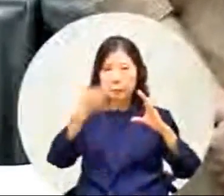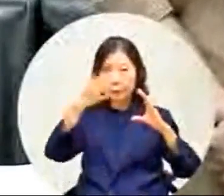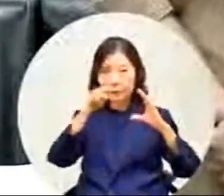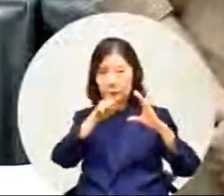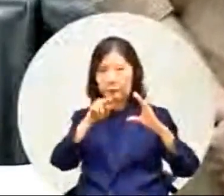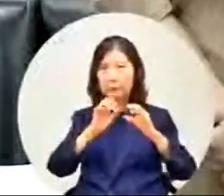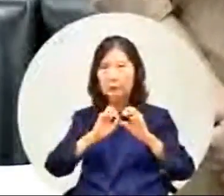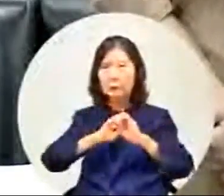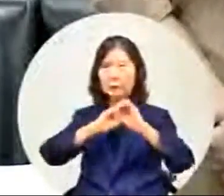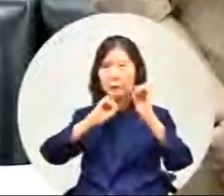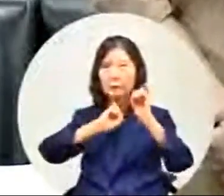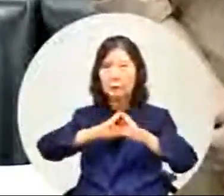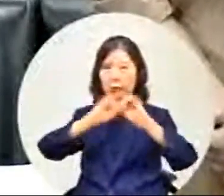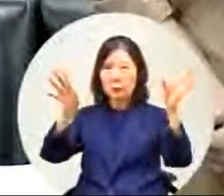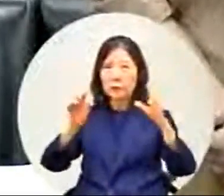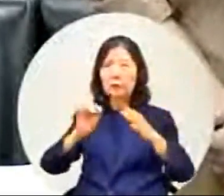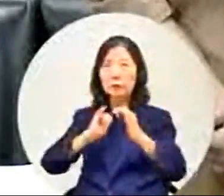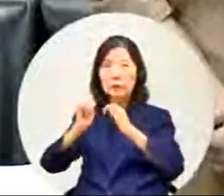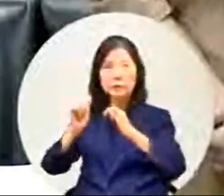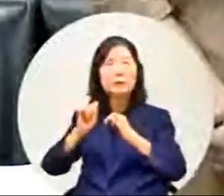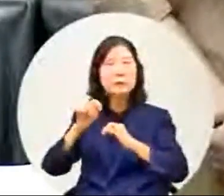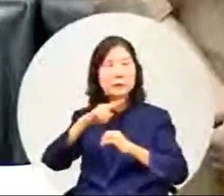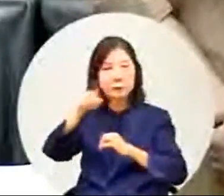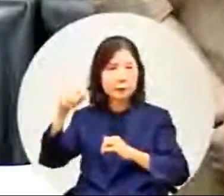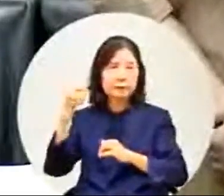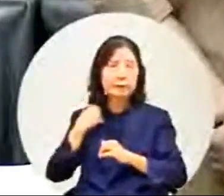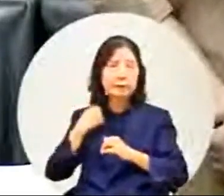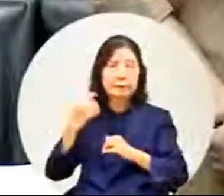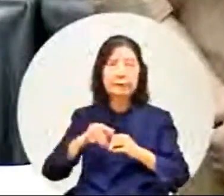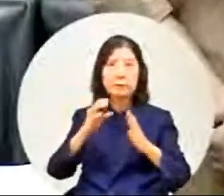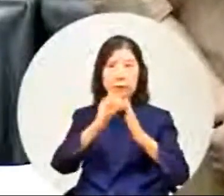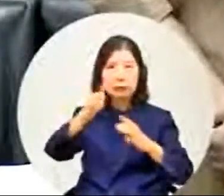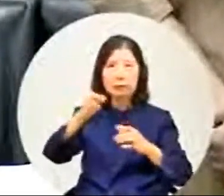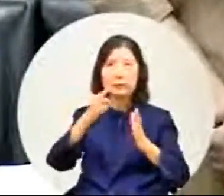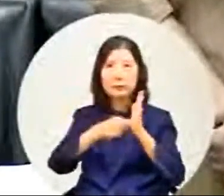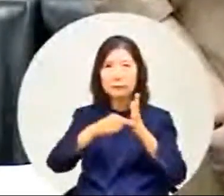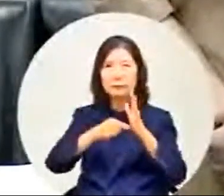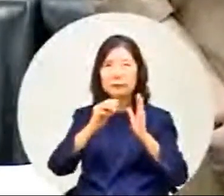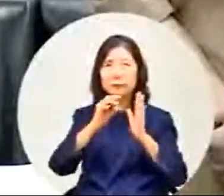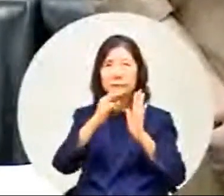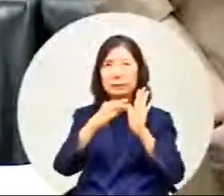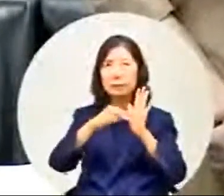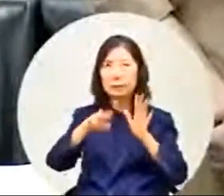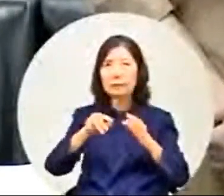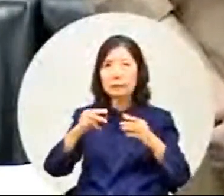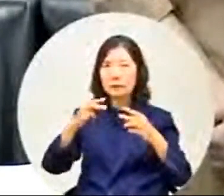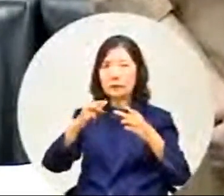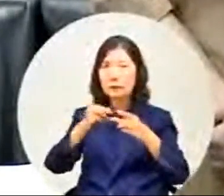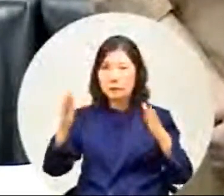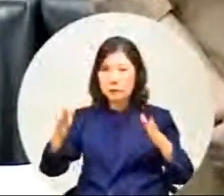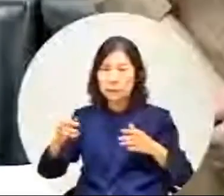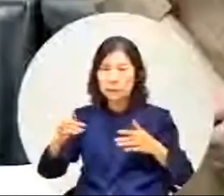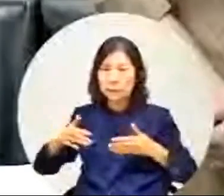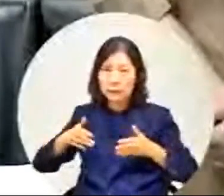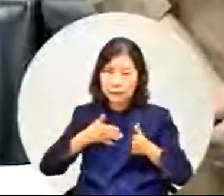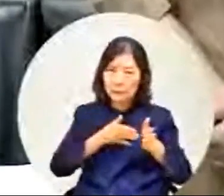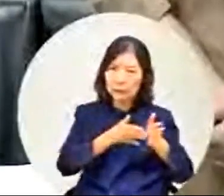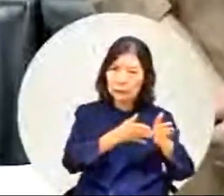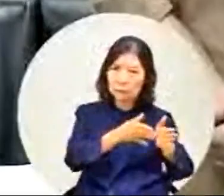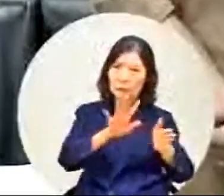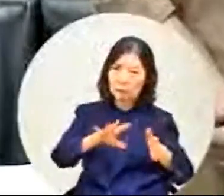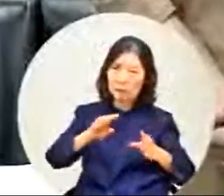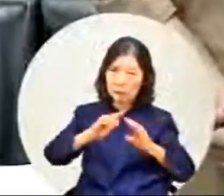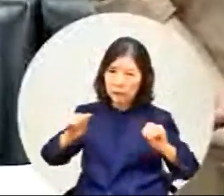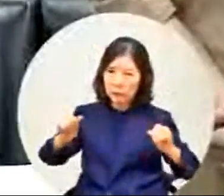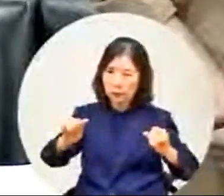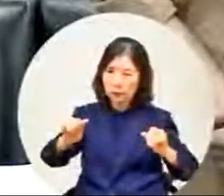高雄市民朋友听。所以局长，可不可以请你先简单说明一下，二阶轻轨是不是有把用地